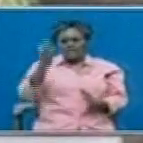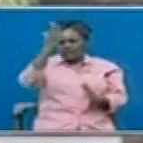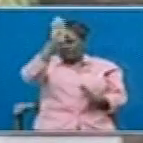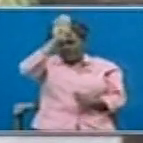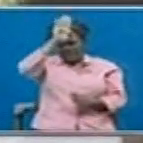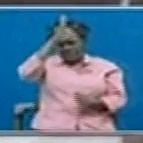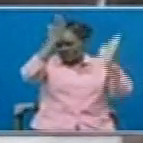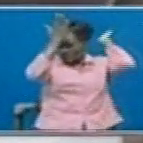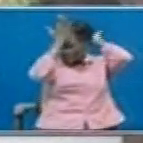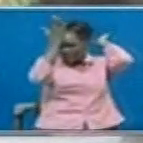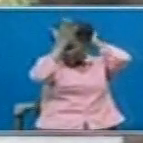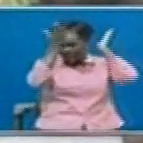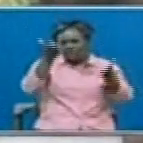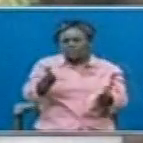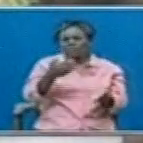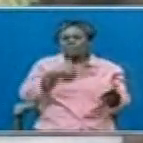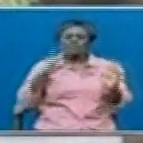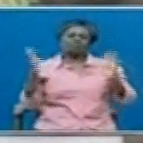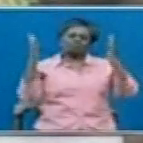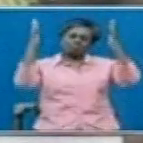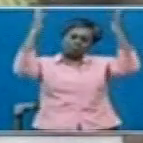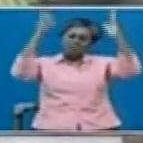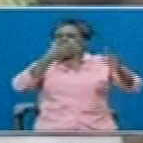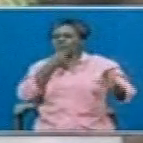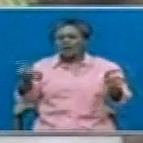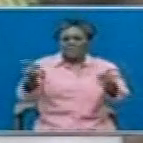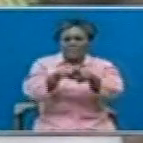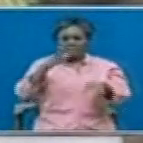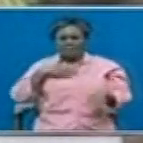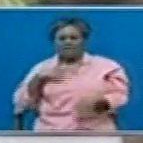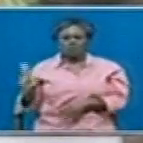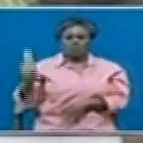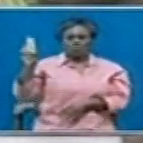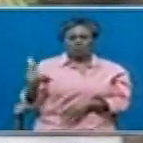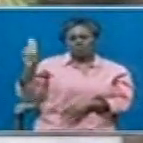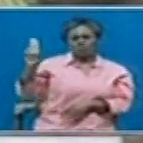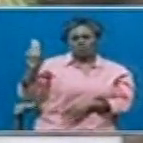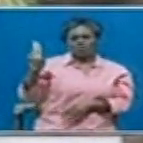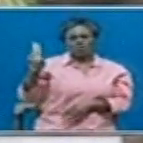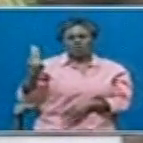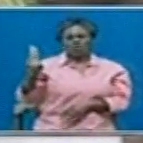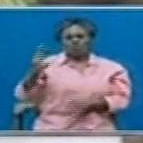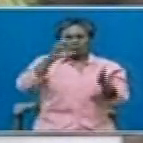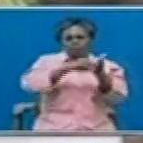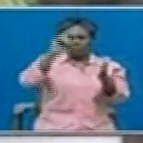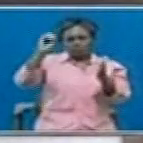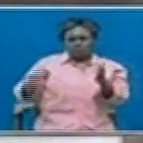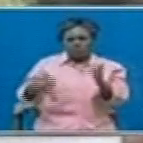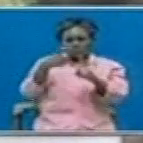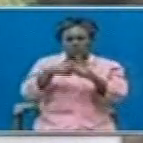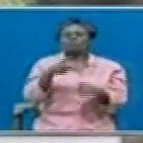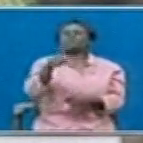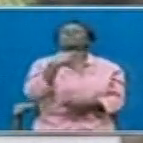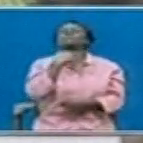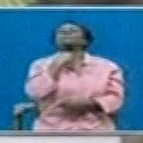Butere. Leo napongeza ndugu yangu Uhuru Kenyatta kukutoka katika ile nyororo